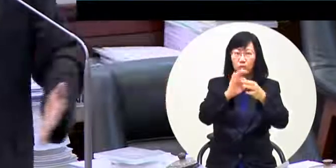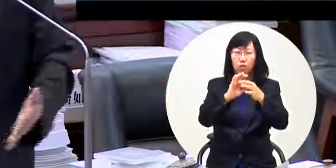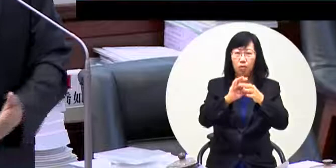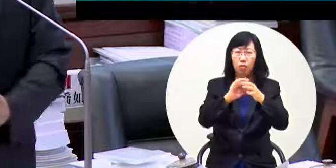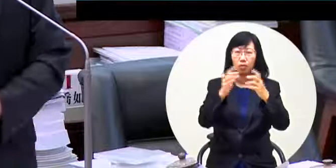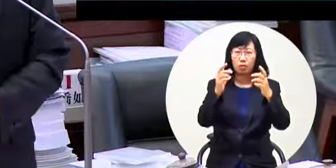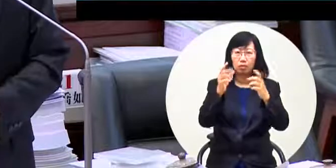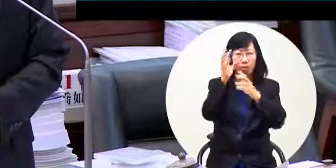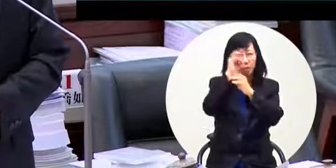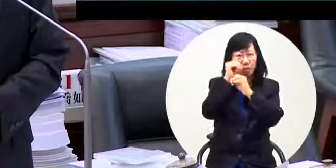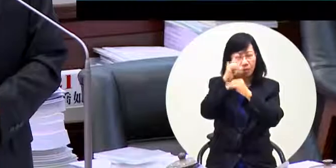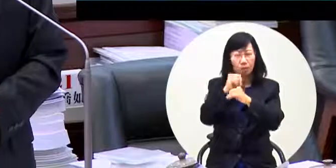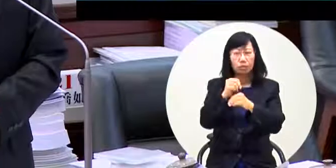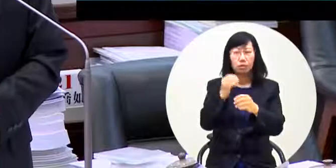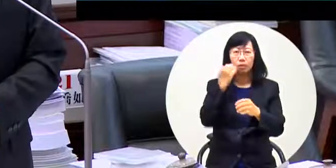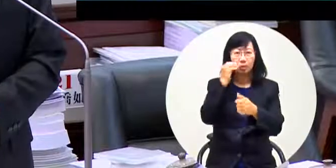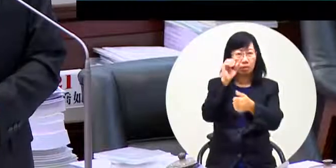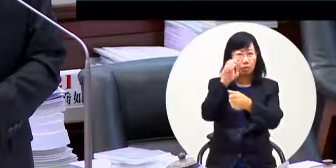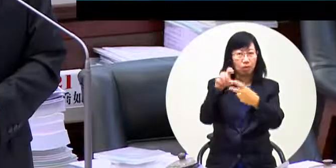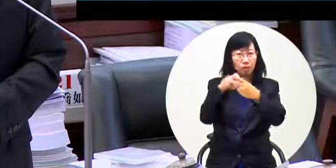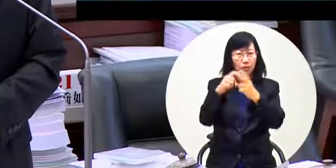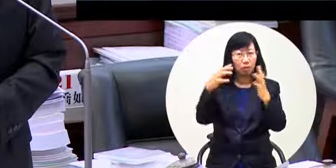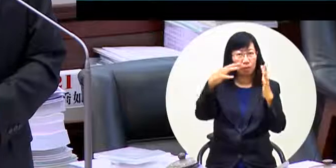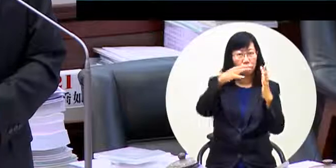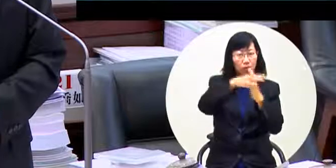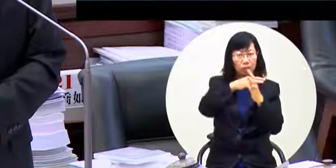起来好啊，也不尽然。